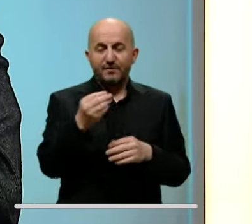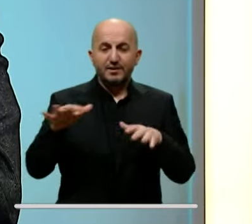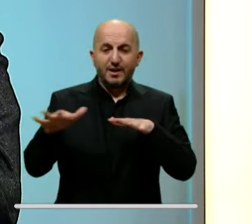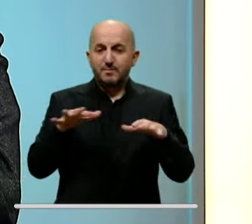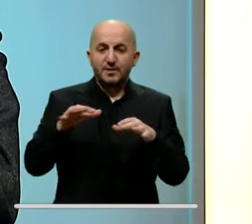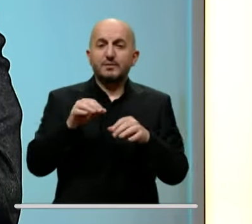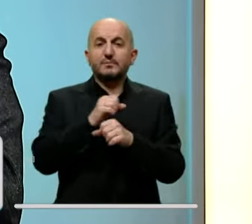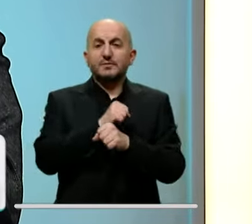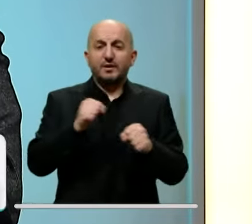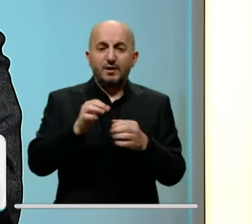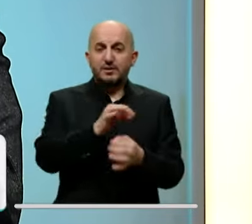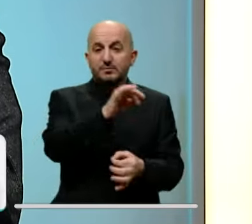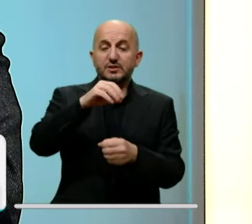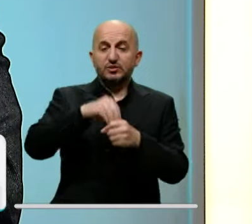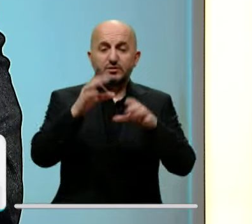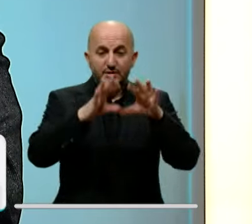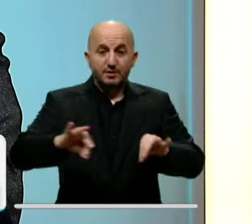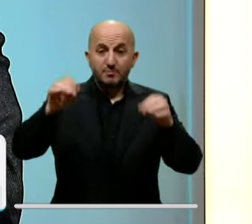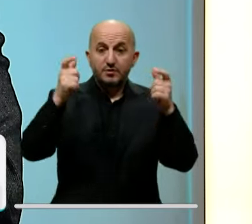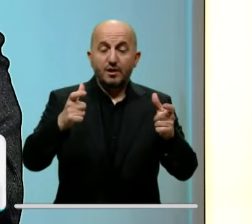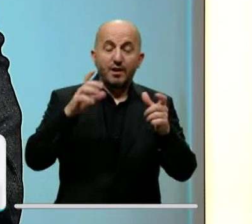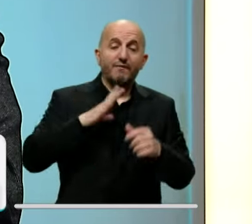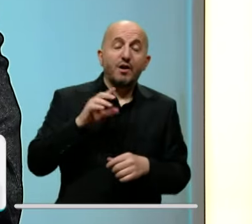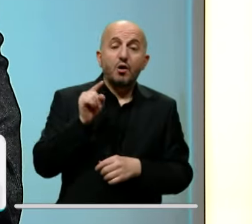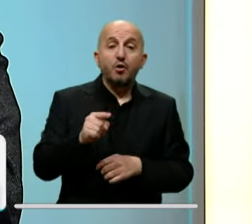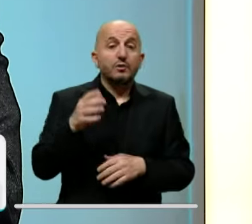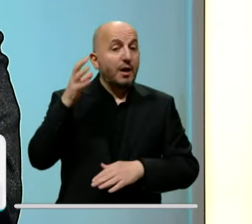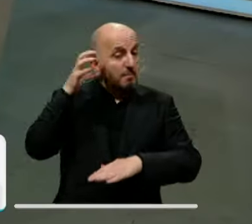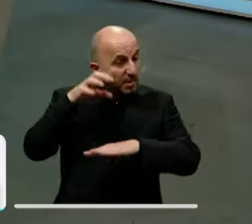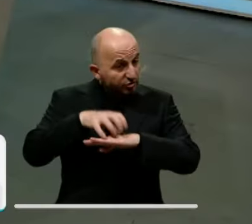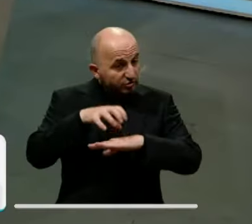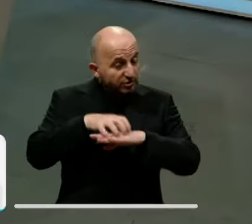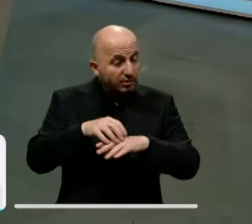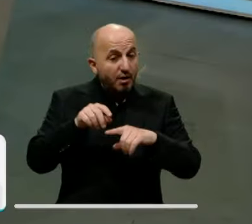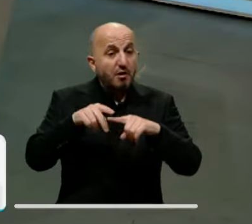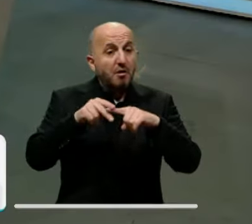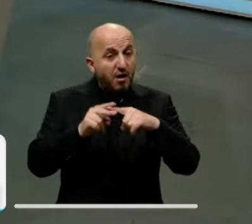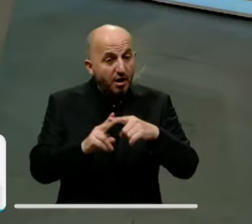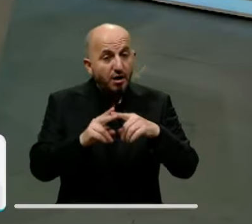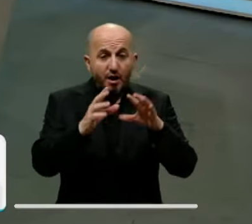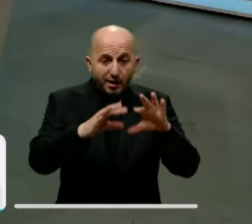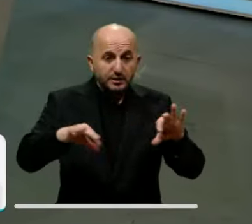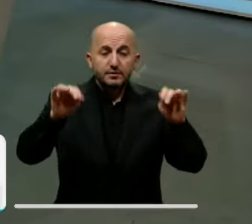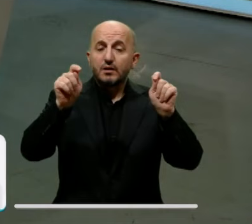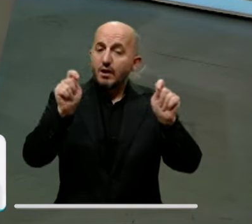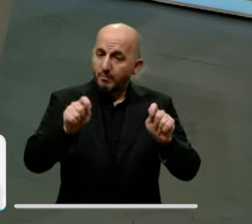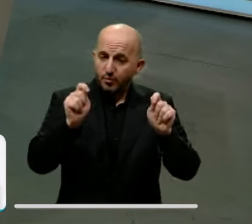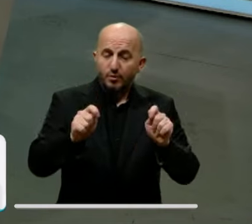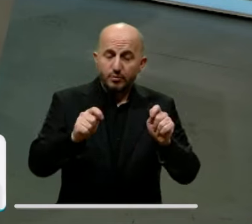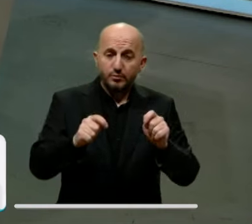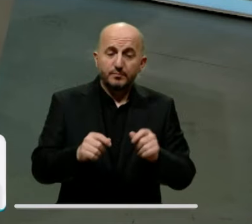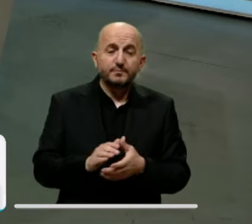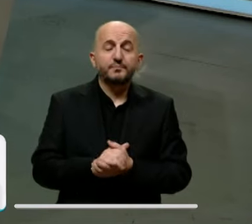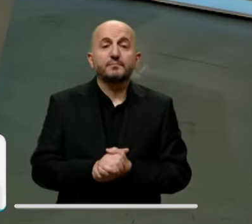yerler var orada Eee mescitler ayarlanıyor konteyner mescitler